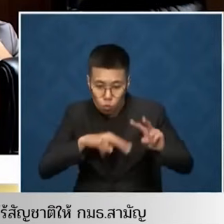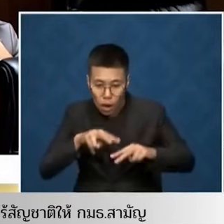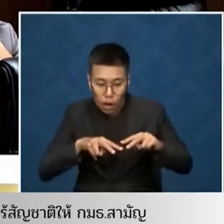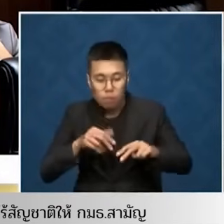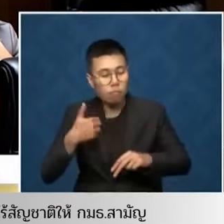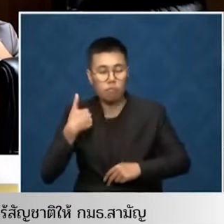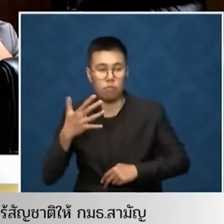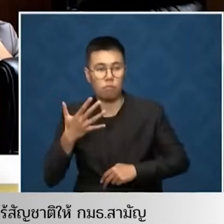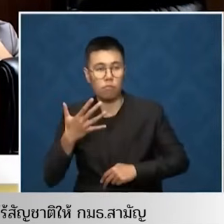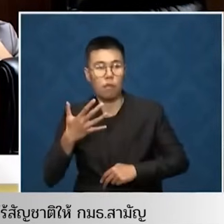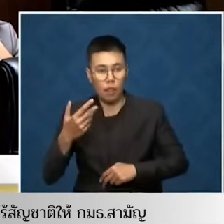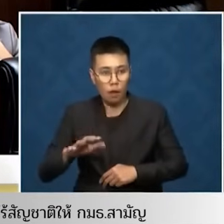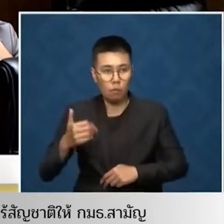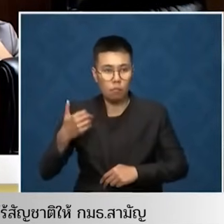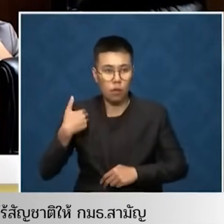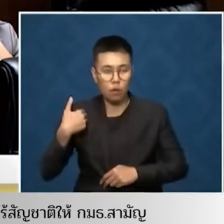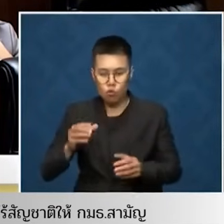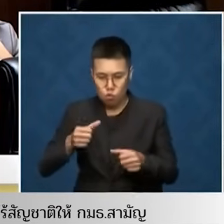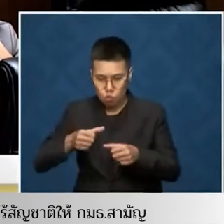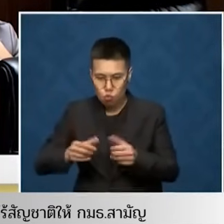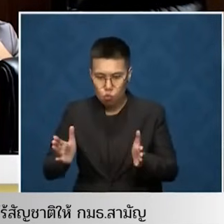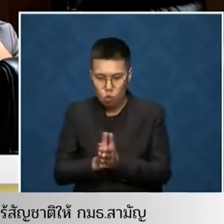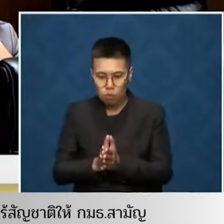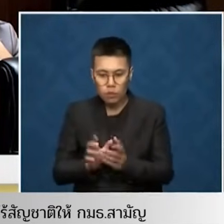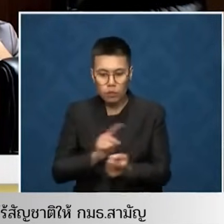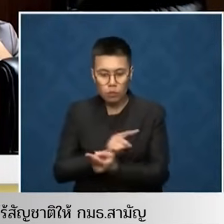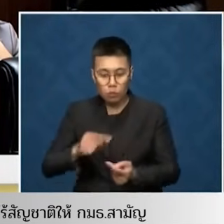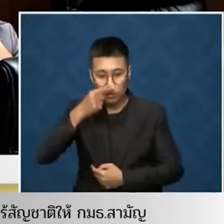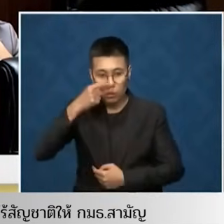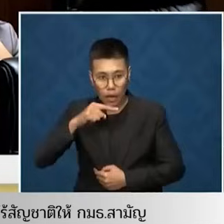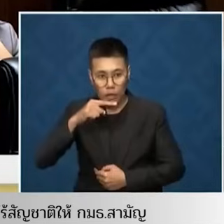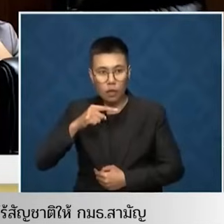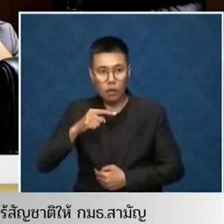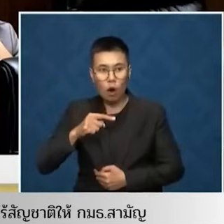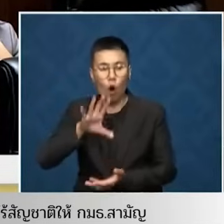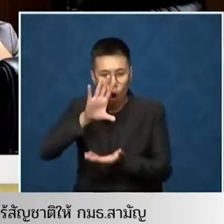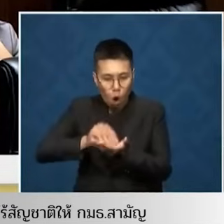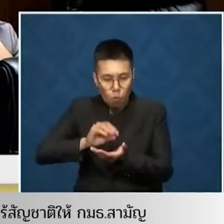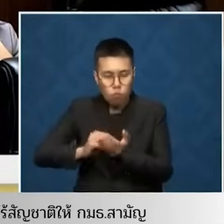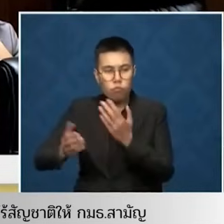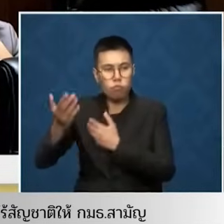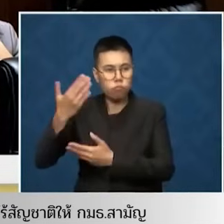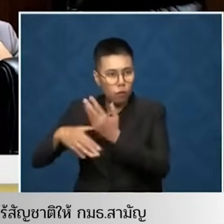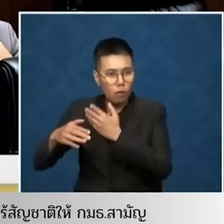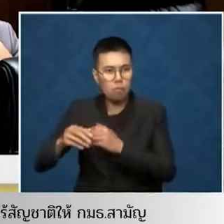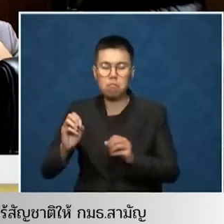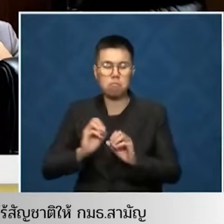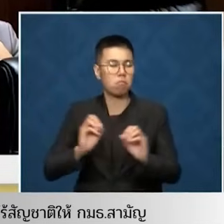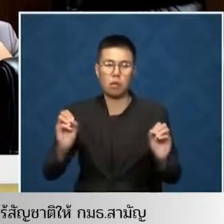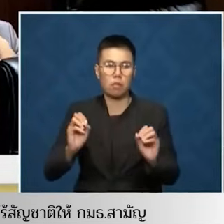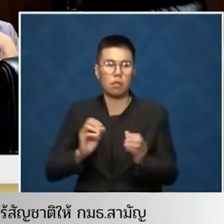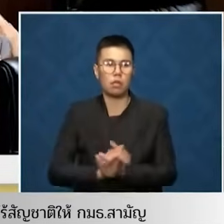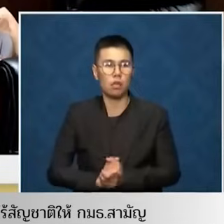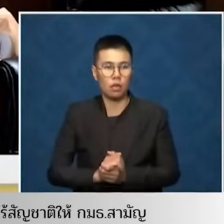องว่าพวกเขาเป็นส่วนหนึ่งในสังคมทำให้ไม่มีความพยายามกระทั่งจะจัดเก็บรวบรวมข้อมูลเหล่านี้ให้เป็นระบบด้วยซ้ำไป